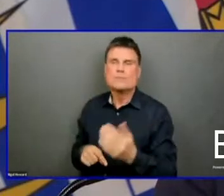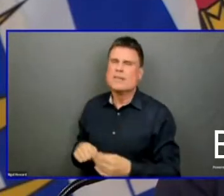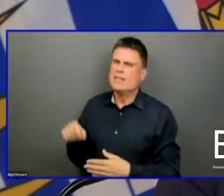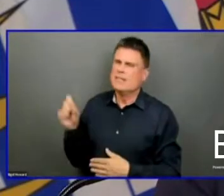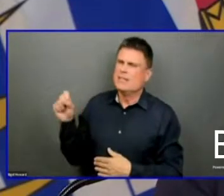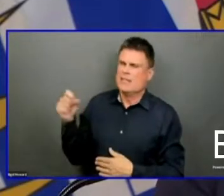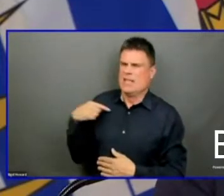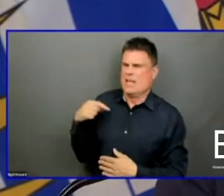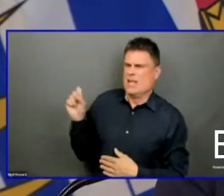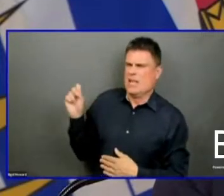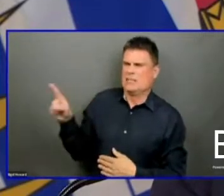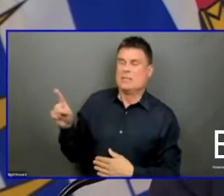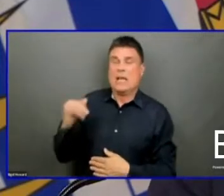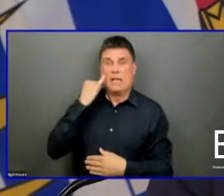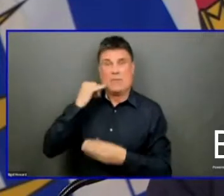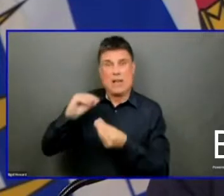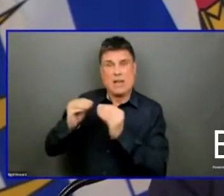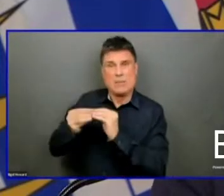止